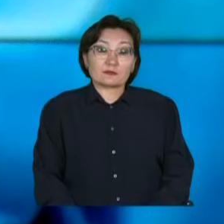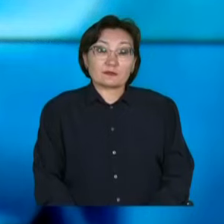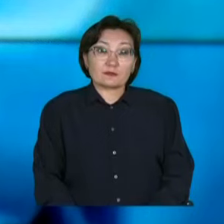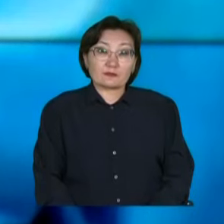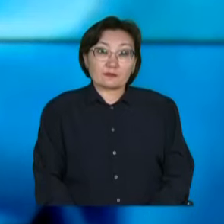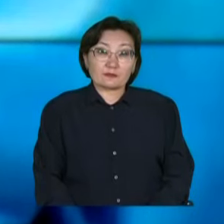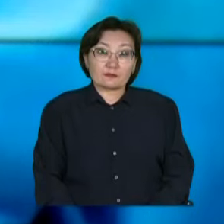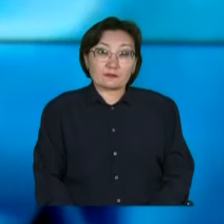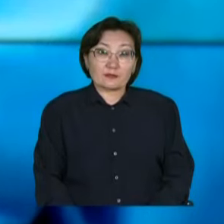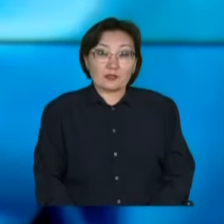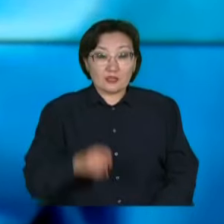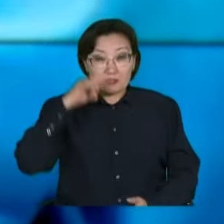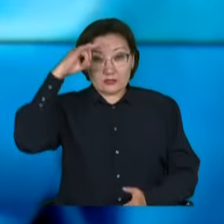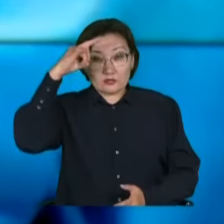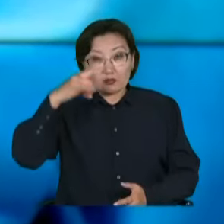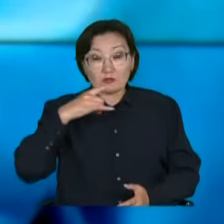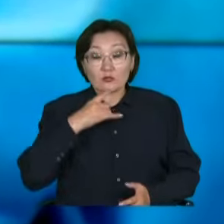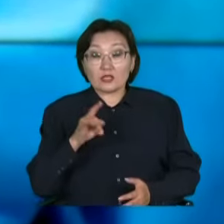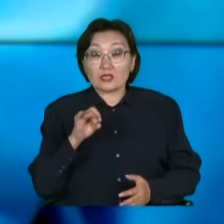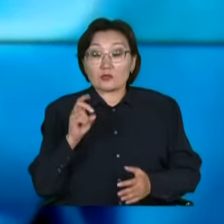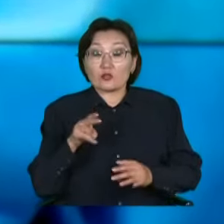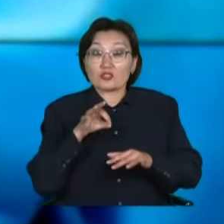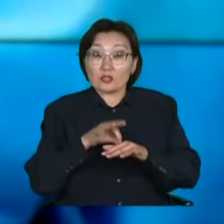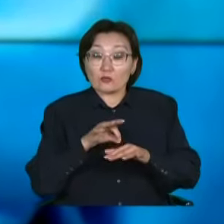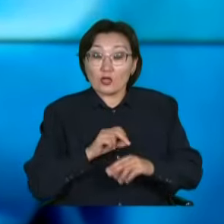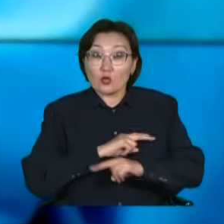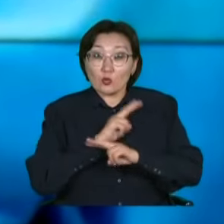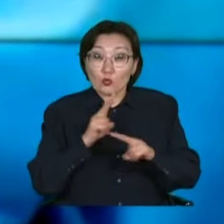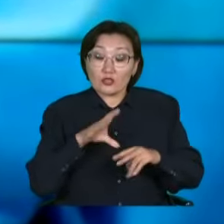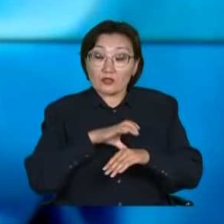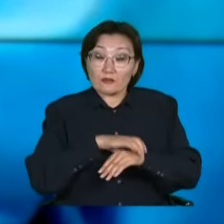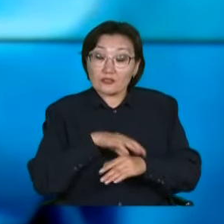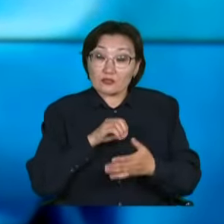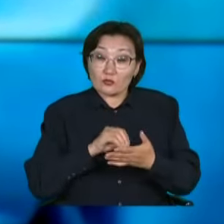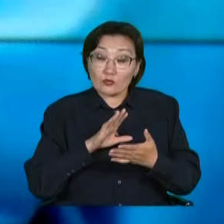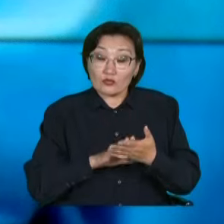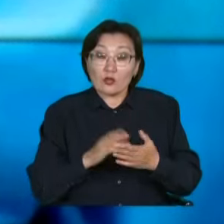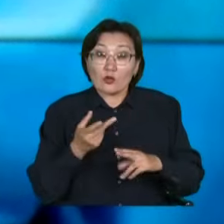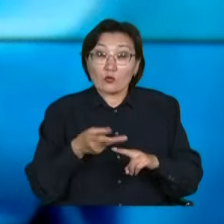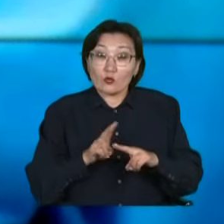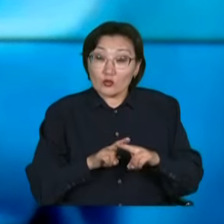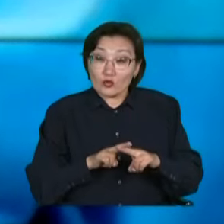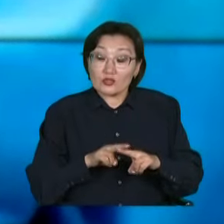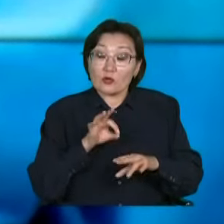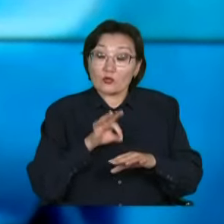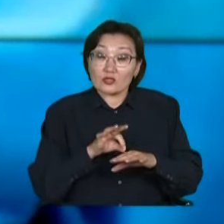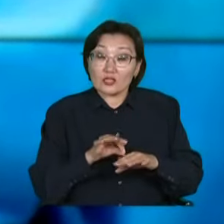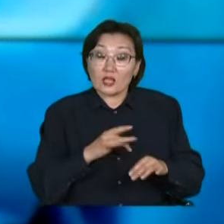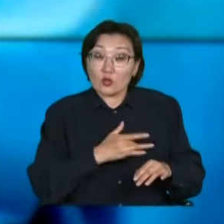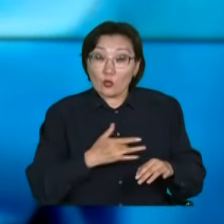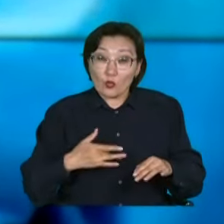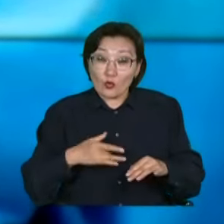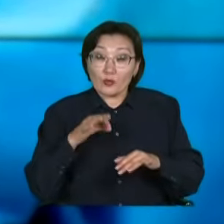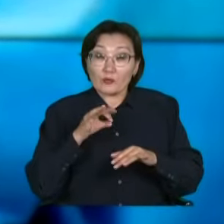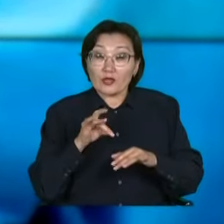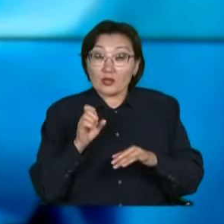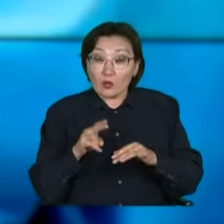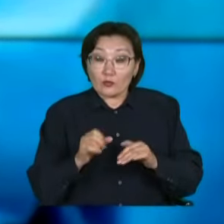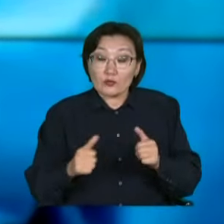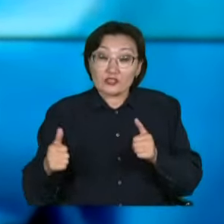Жалғастырамыз. Елімізде онкологиялық аурулардан өлім жетім көп десек, сол көшті өкпе обыры бастап тұр. Халықаралық қатерлі